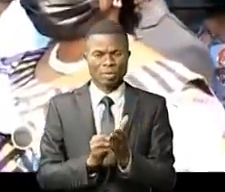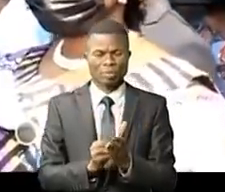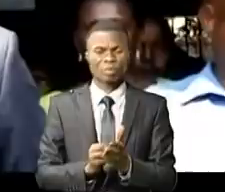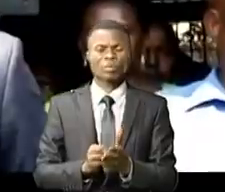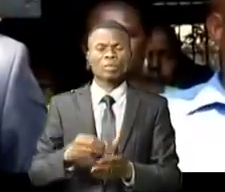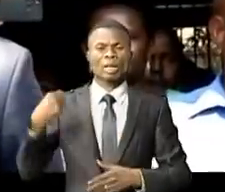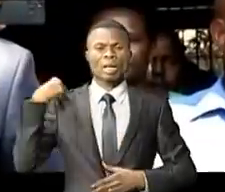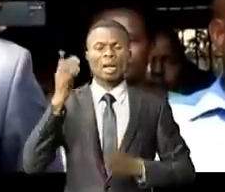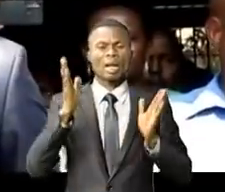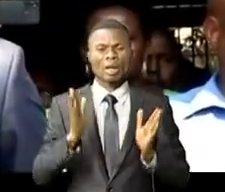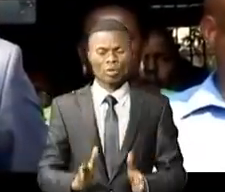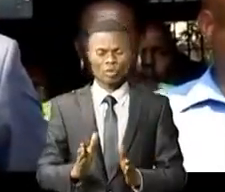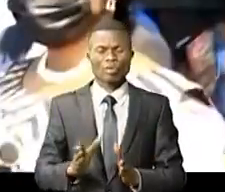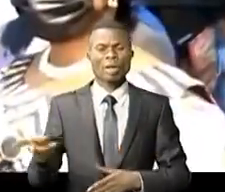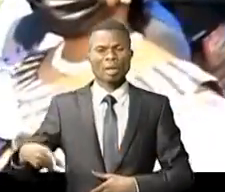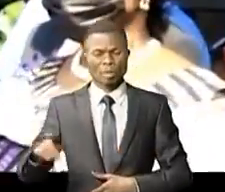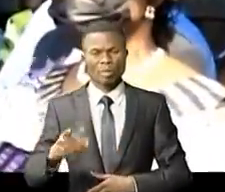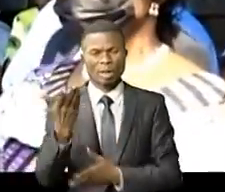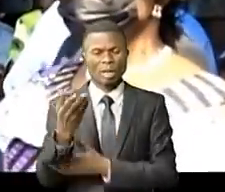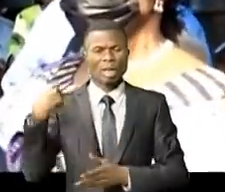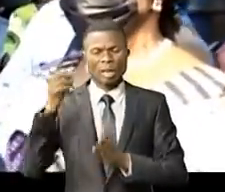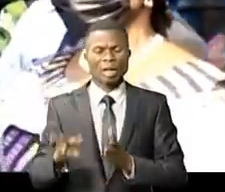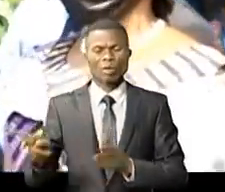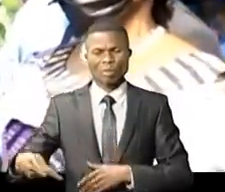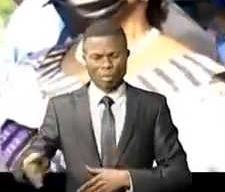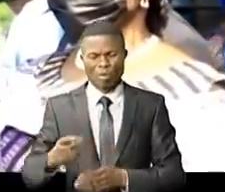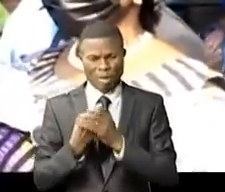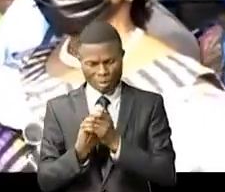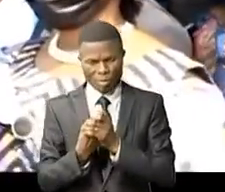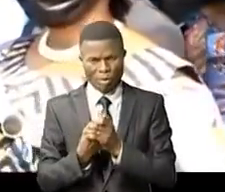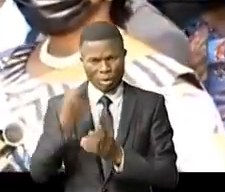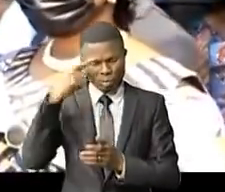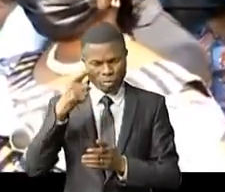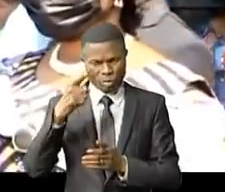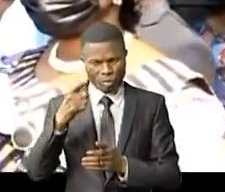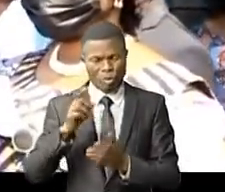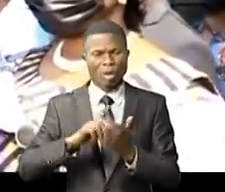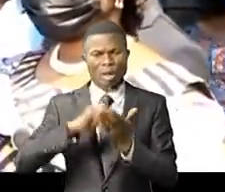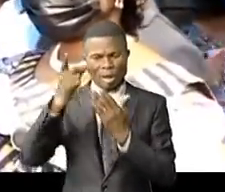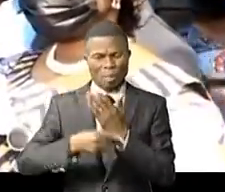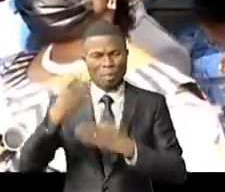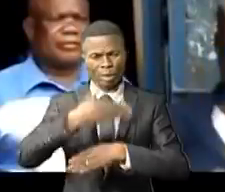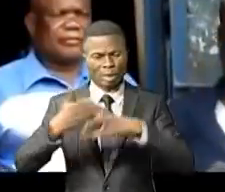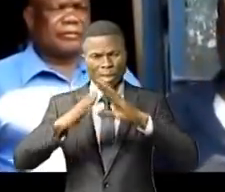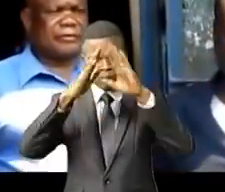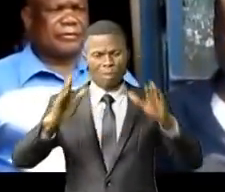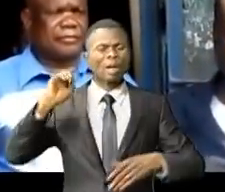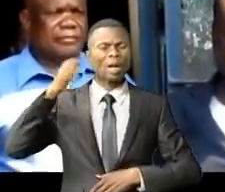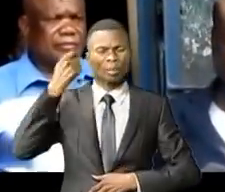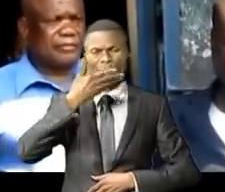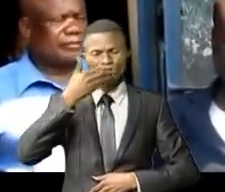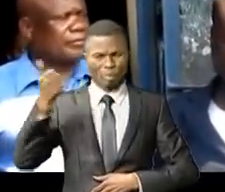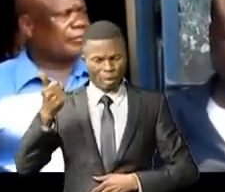de la province a fait savoir que le gouvernement provincial est déjà à pied d'oeuvre pour la mise en oeuvre du projet de construction d'une maison carcérale